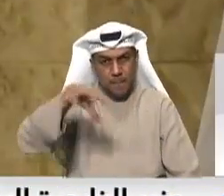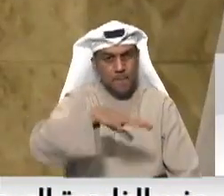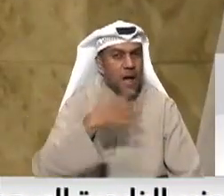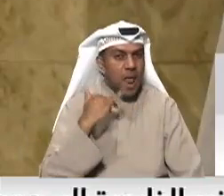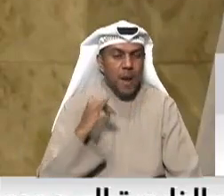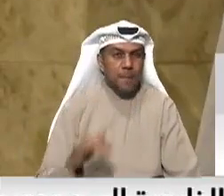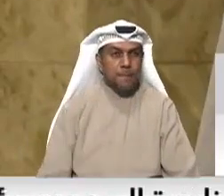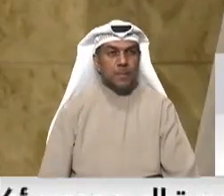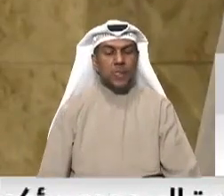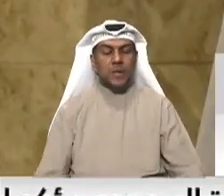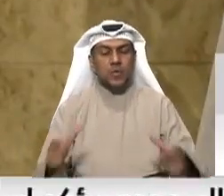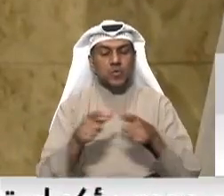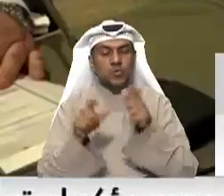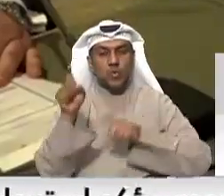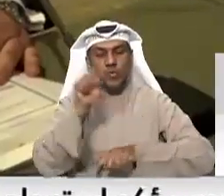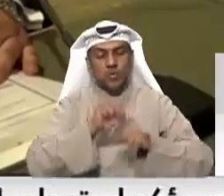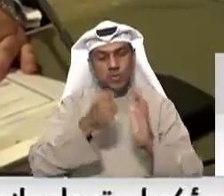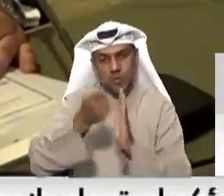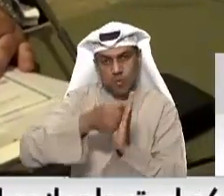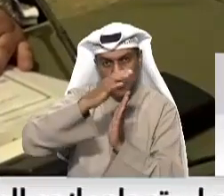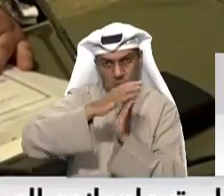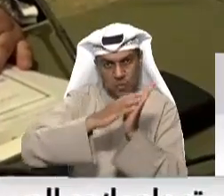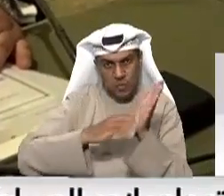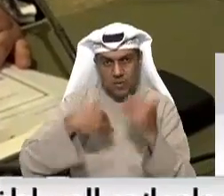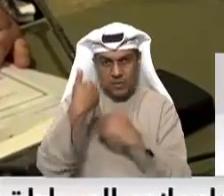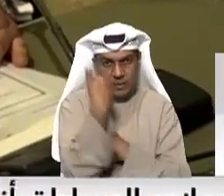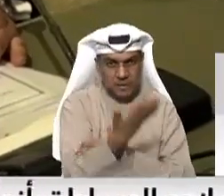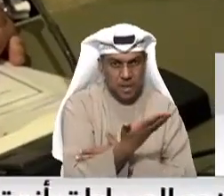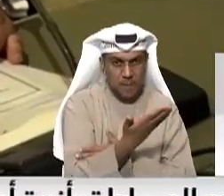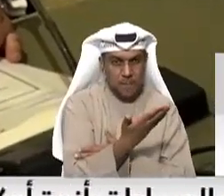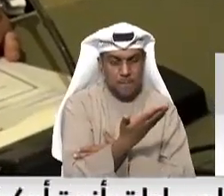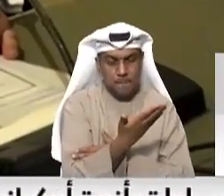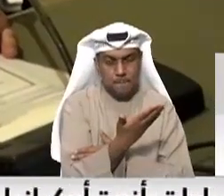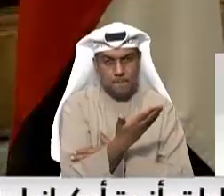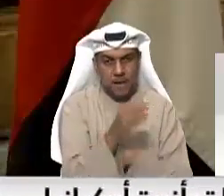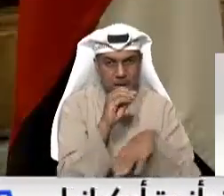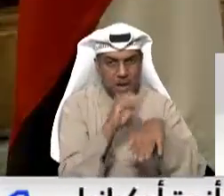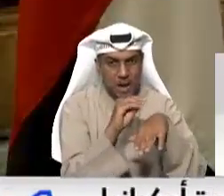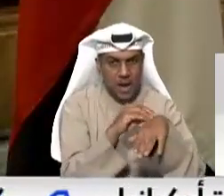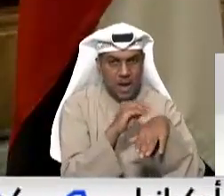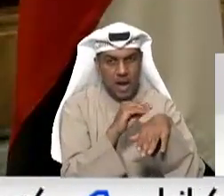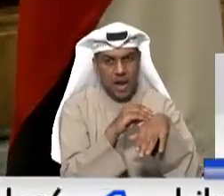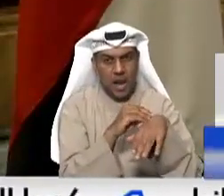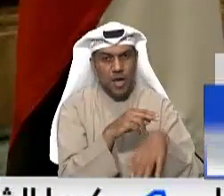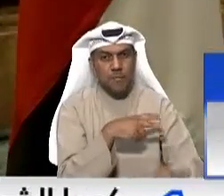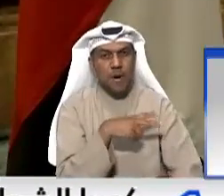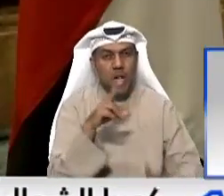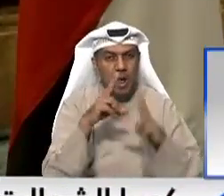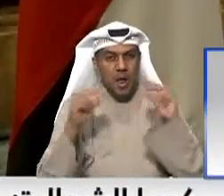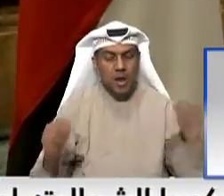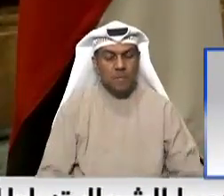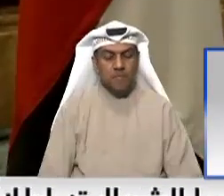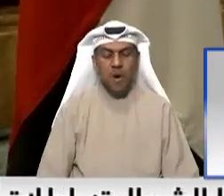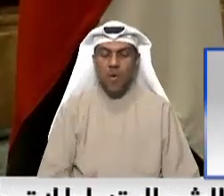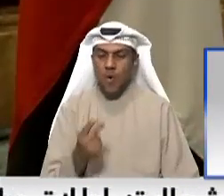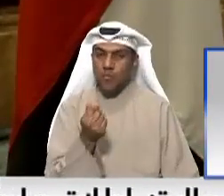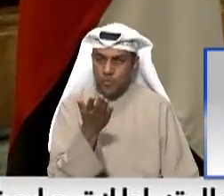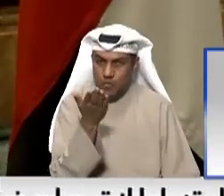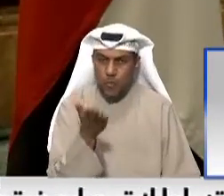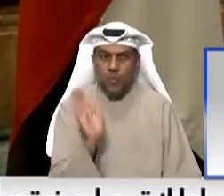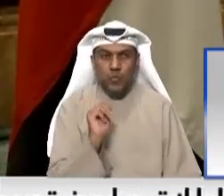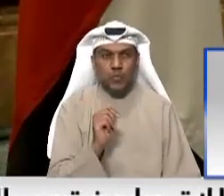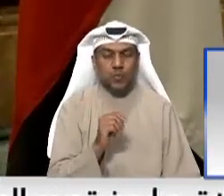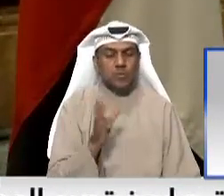العربية وتم رفعها إلى الحكومة اللبنانية. هناك أزمة سيولية بلا شك، ولكن ما فينا نعتبر هذا المبلغ اللي قدروا